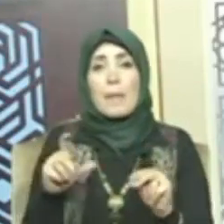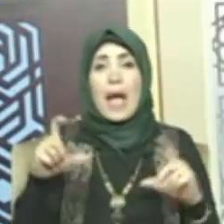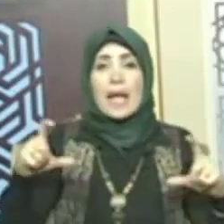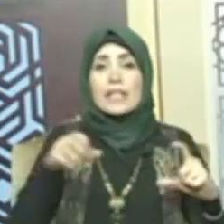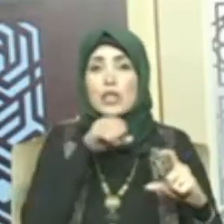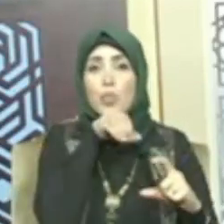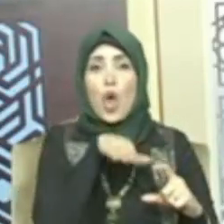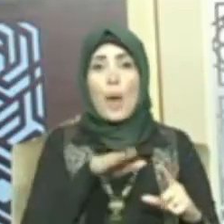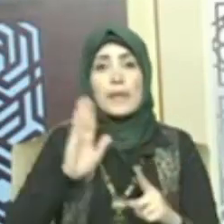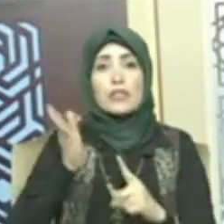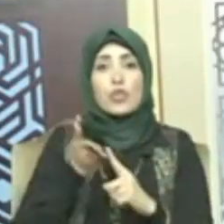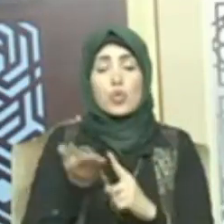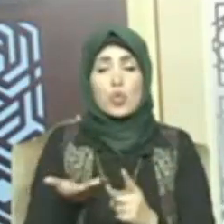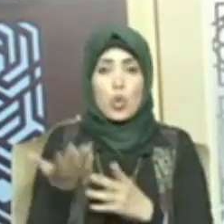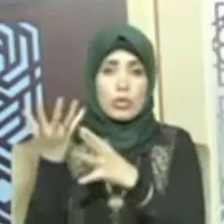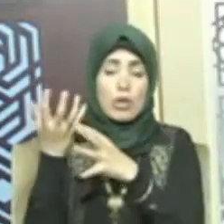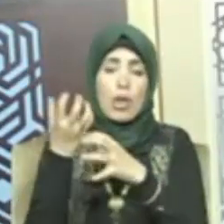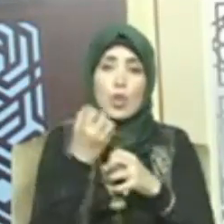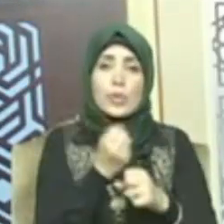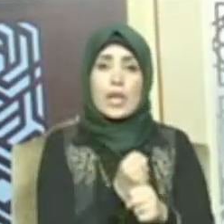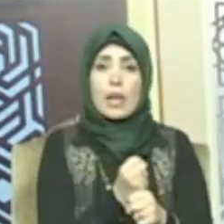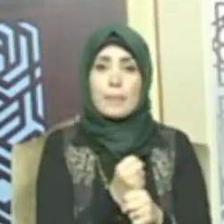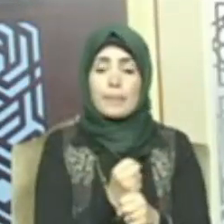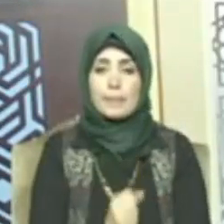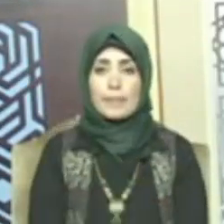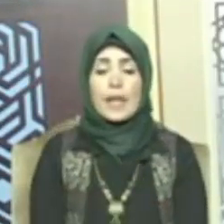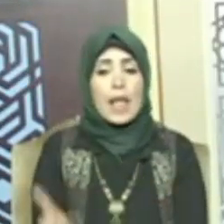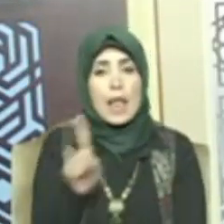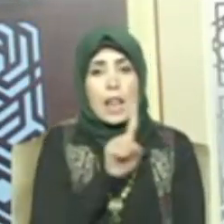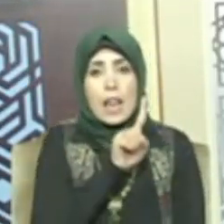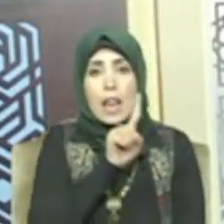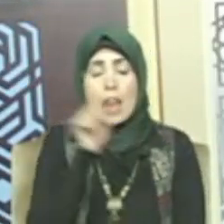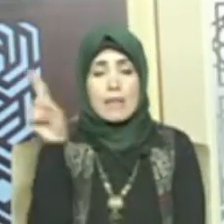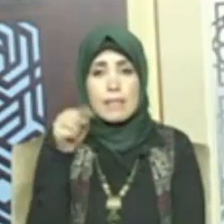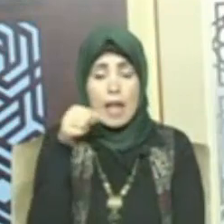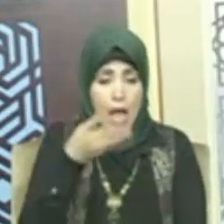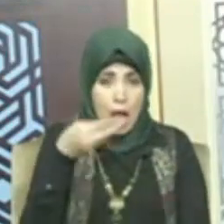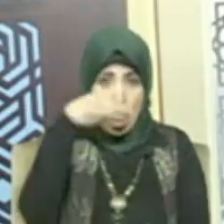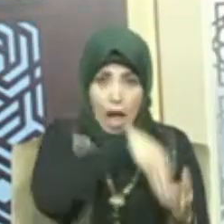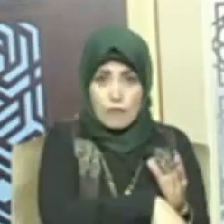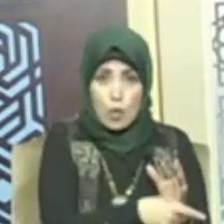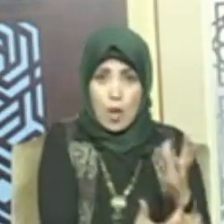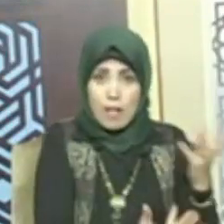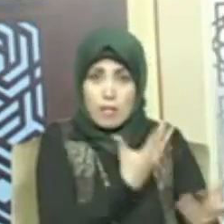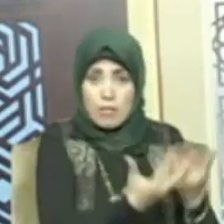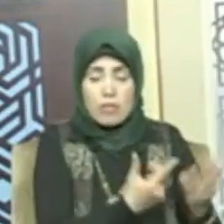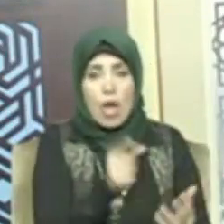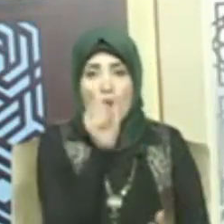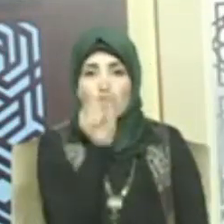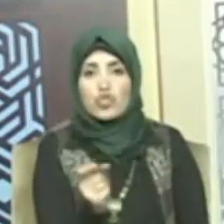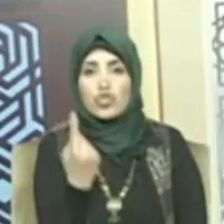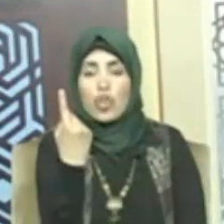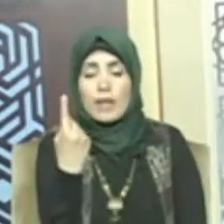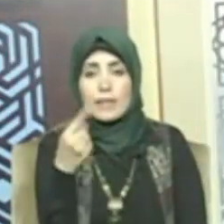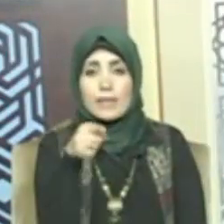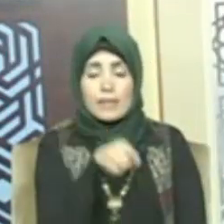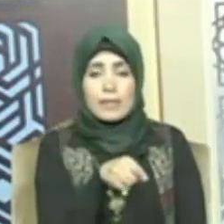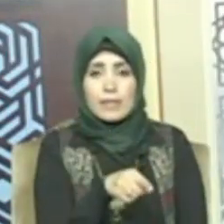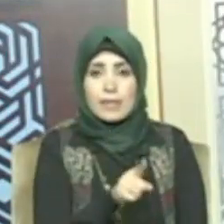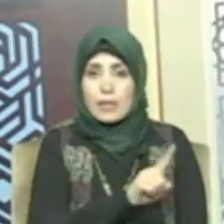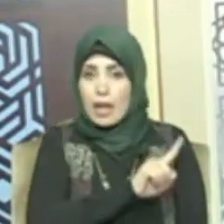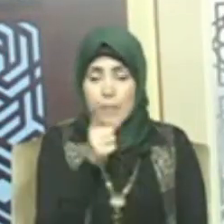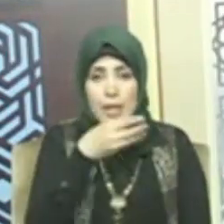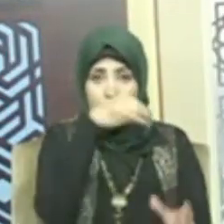الله عليه وسلم: لن يلج النار أحد، لن يلج